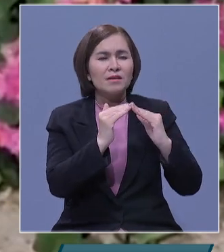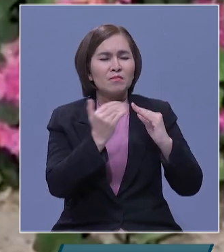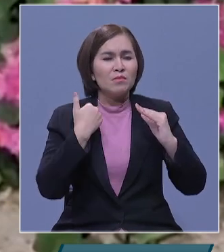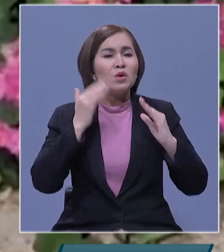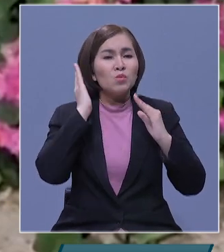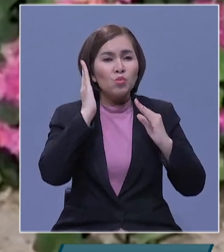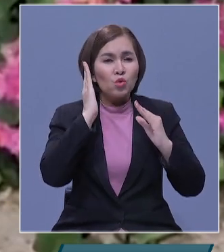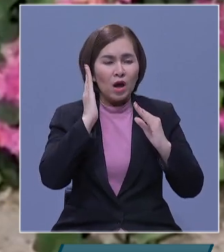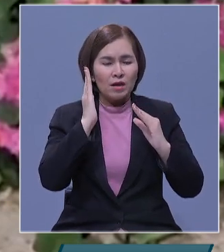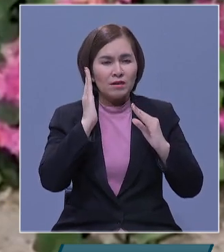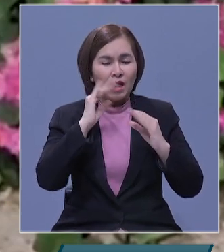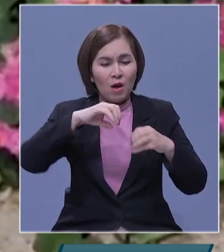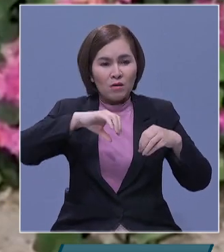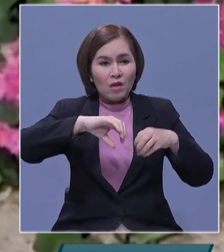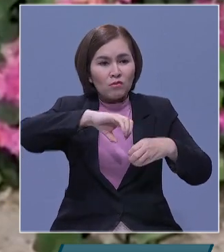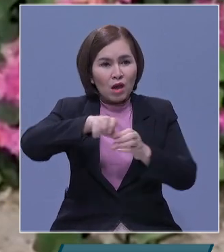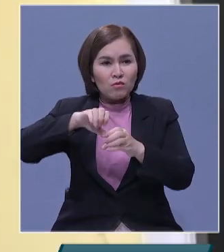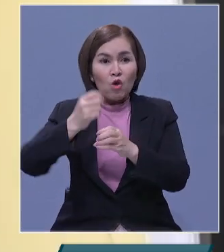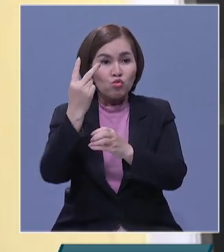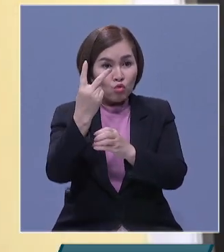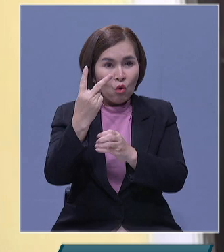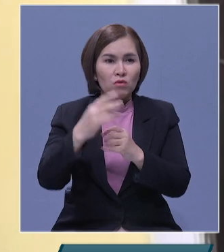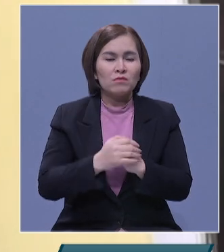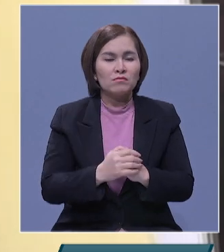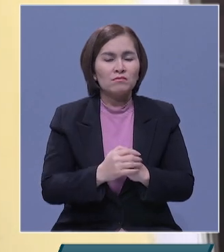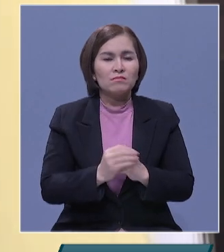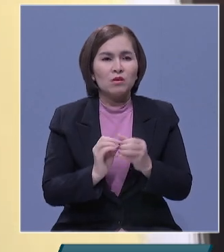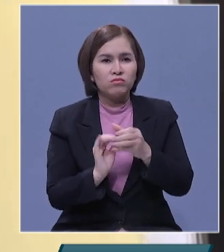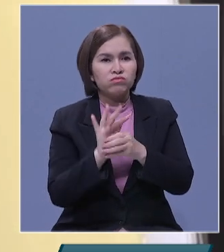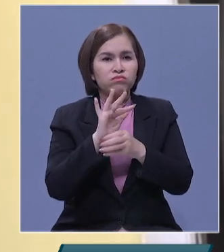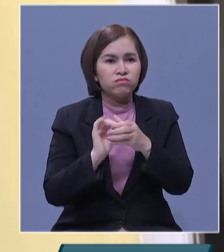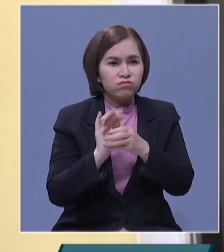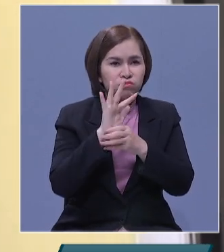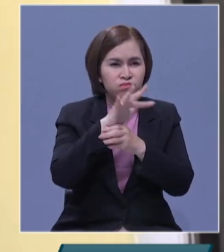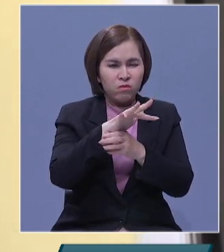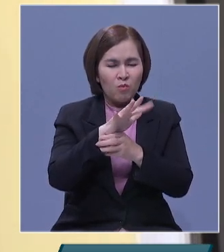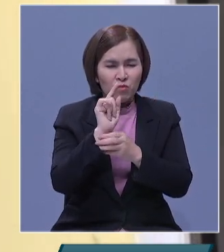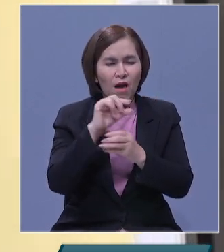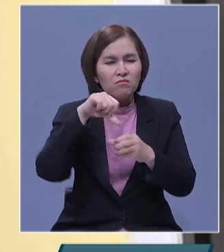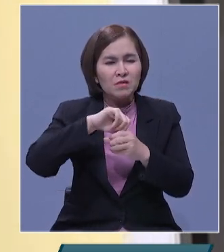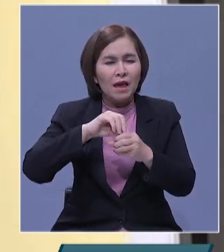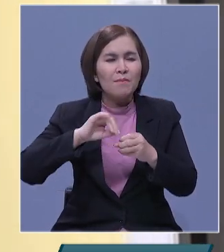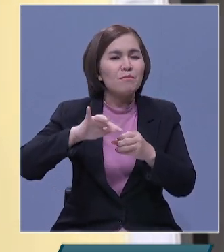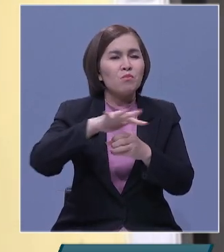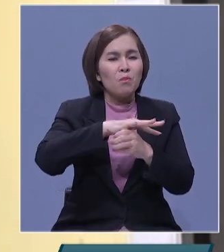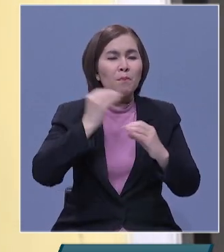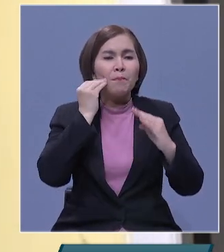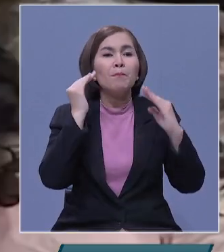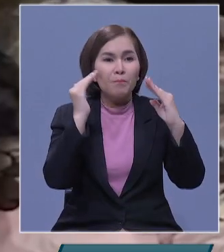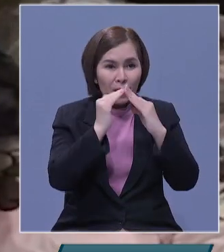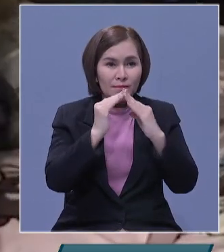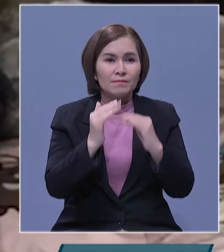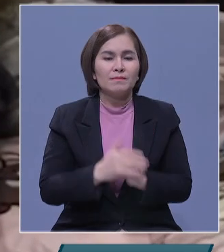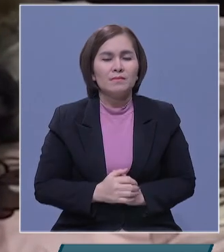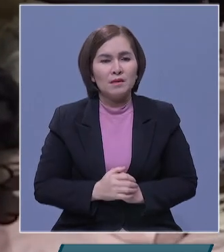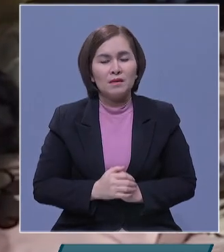อยู่แล้วเเปิดวาล์วแก๊สเอาไว้ 2ถังนี่ค่ะเอามาตั้งไว้กข้างนอกก่อนเลยนะคะเพราะว่าเจ้าหน้าที่เมาตรวจสอบอ่ะค่ะมี 2ถังเปิดเอาไว้